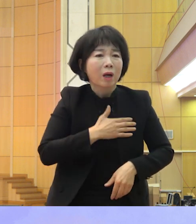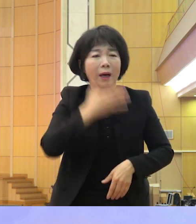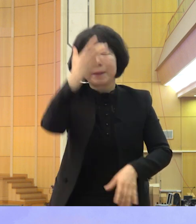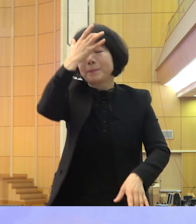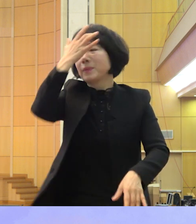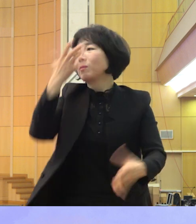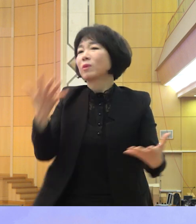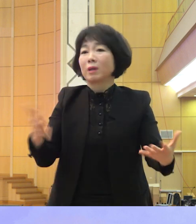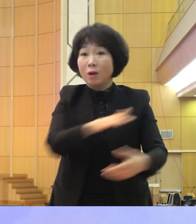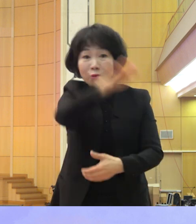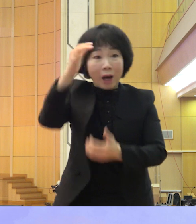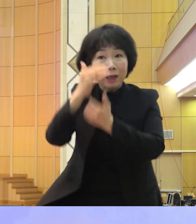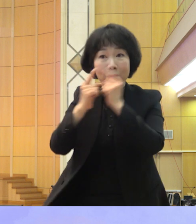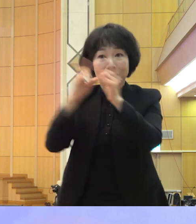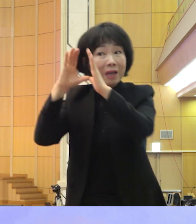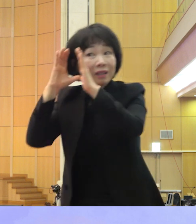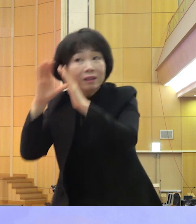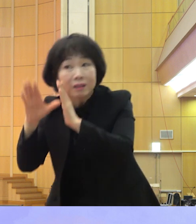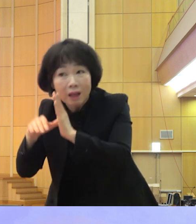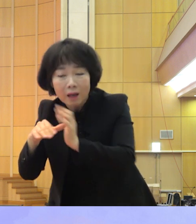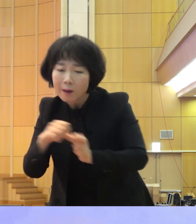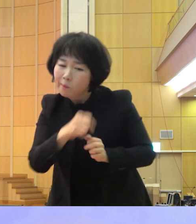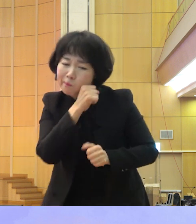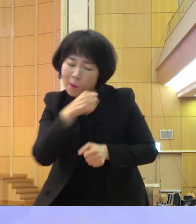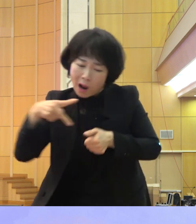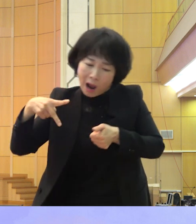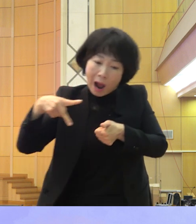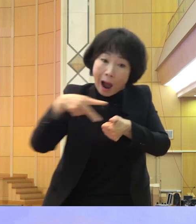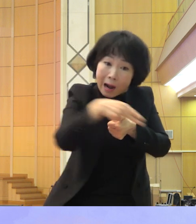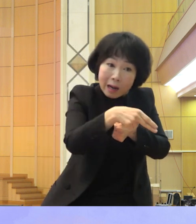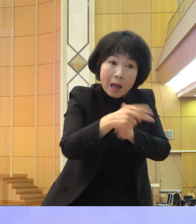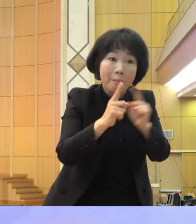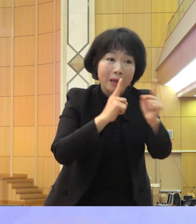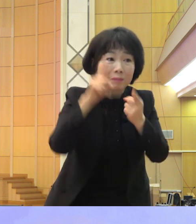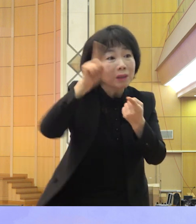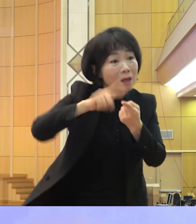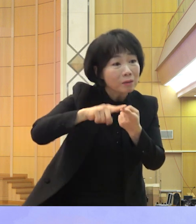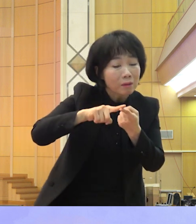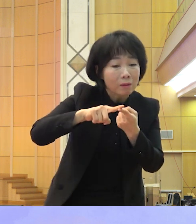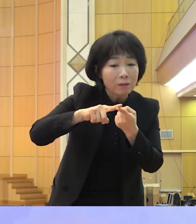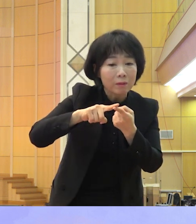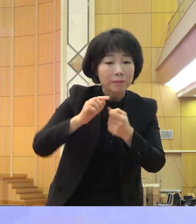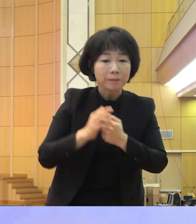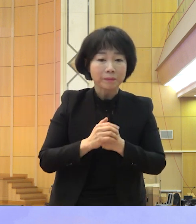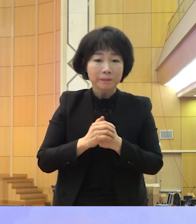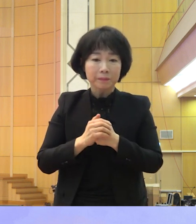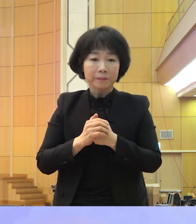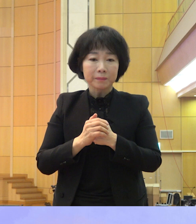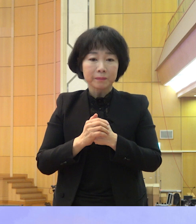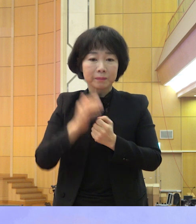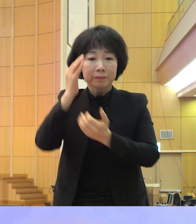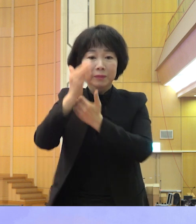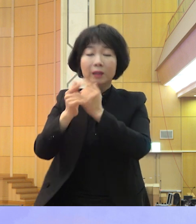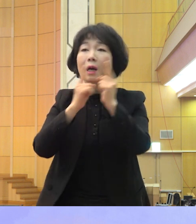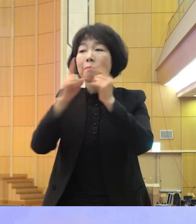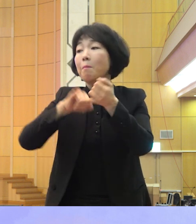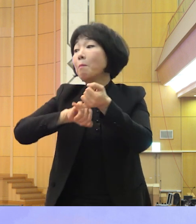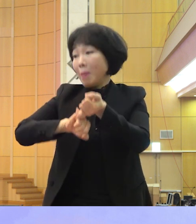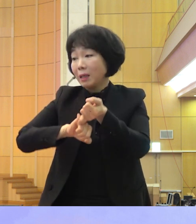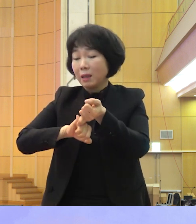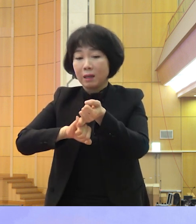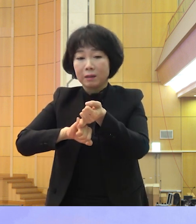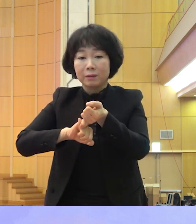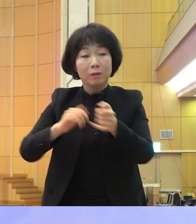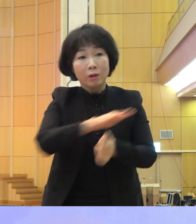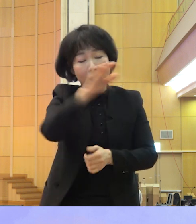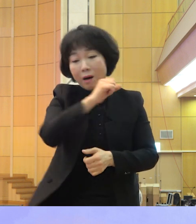그러니까 우리가 하나님 말씀도 할례 이런 말씀도 주님이 이미 언약한 말씀이고